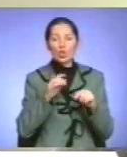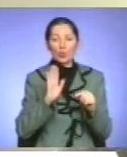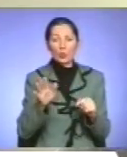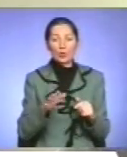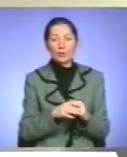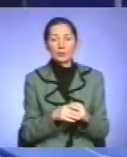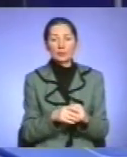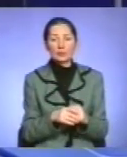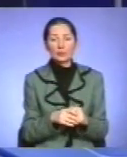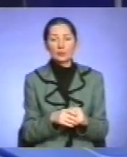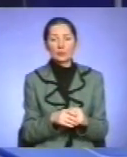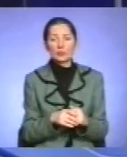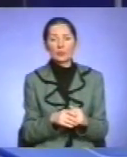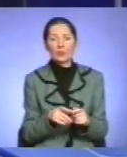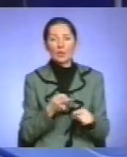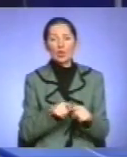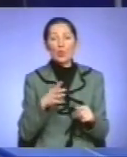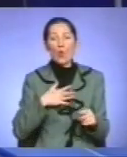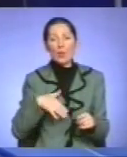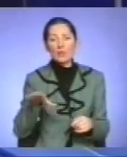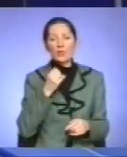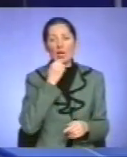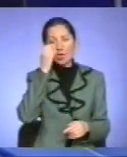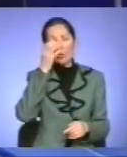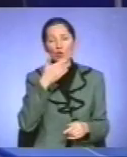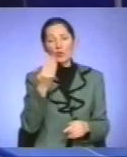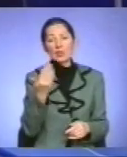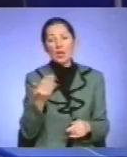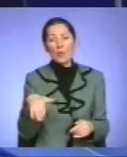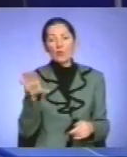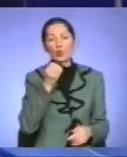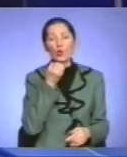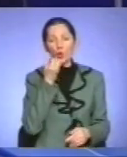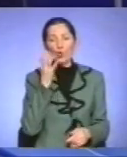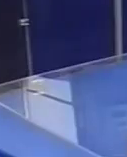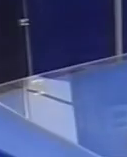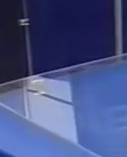короткочасні дощі. На цьому у мене все. Дякую, що ви з нами і на все добре.